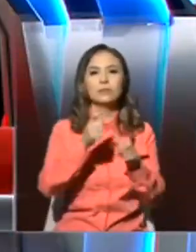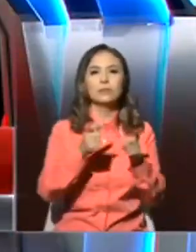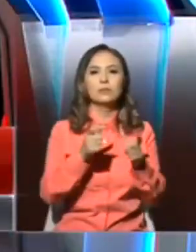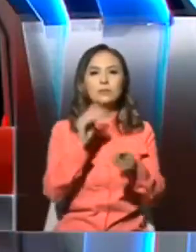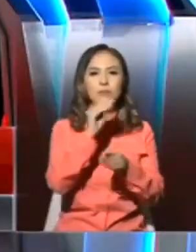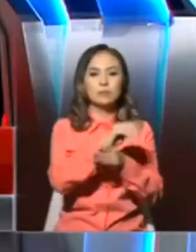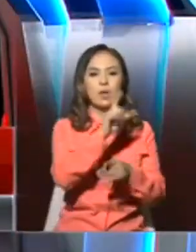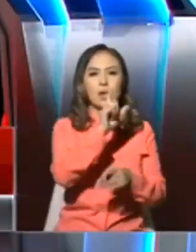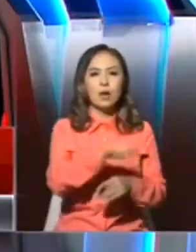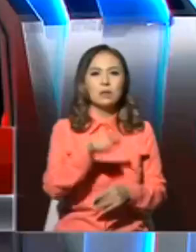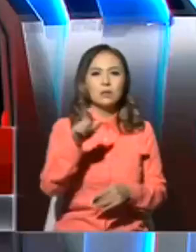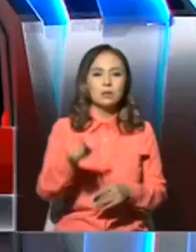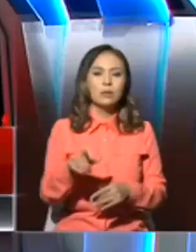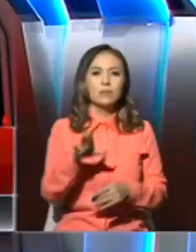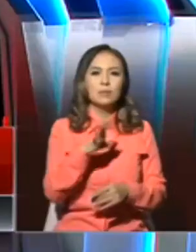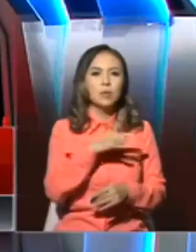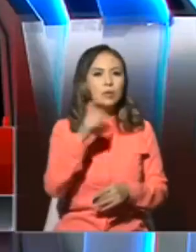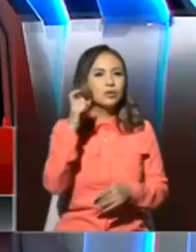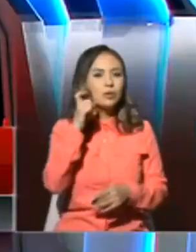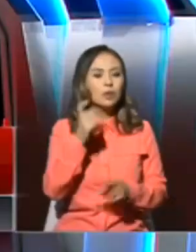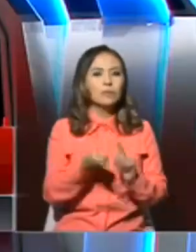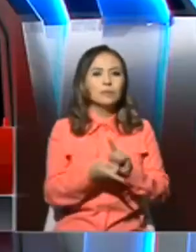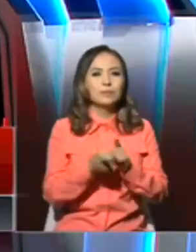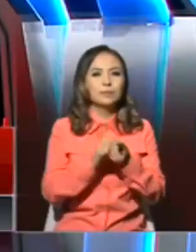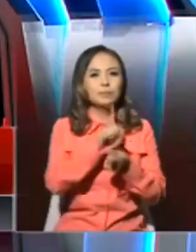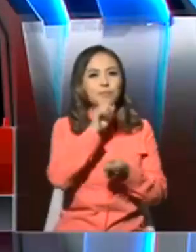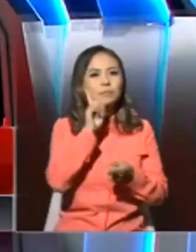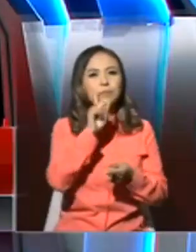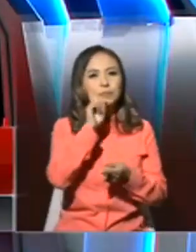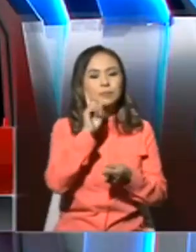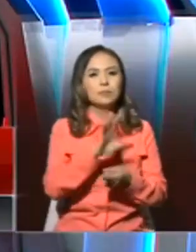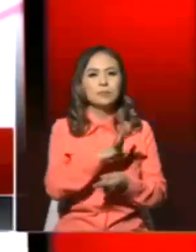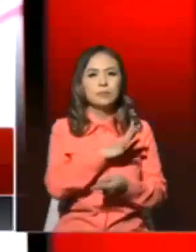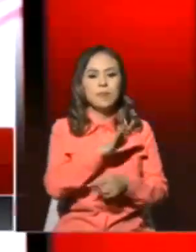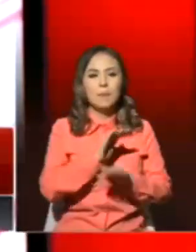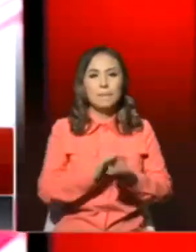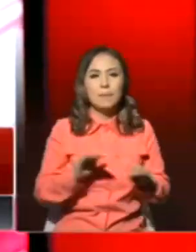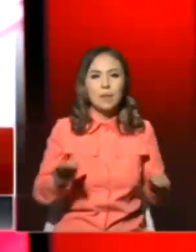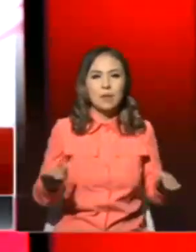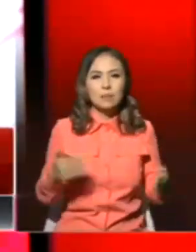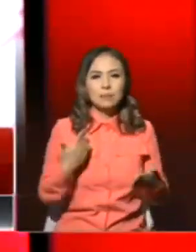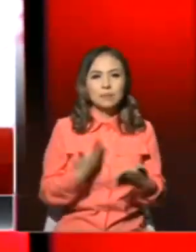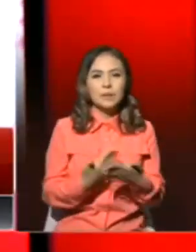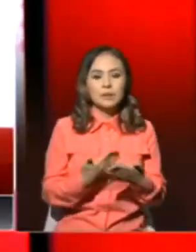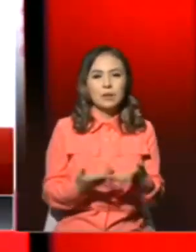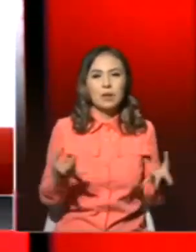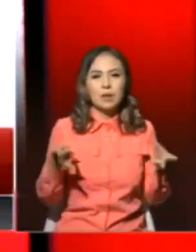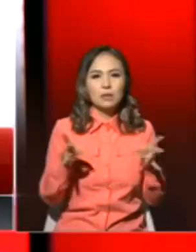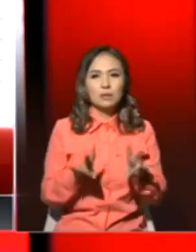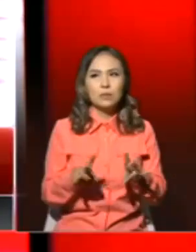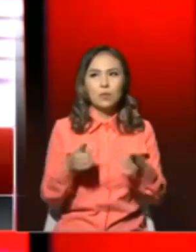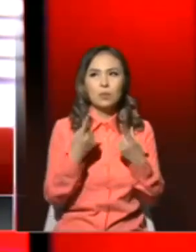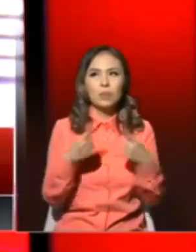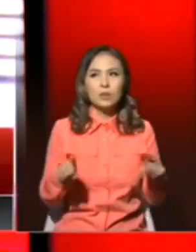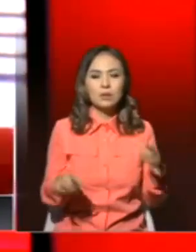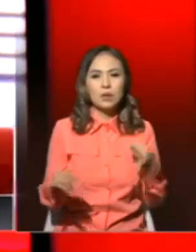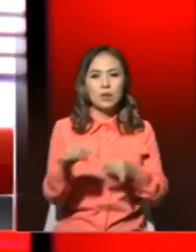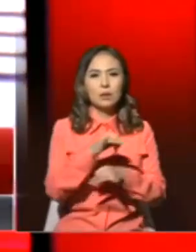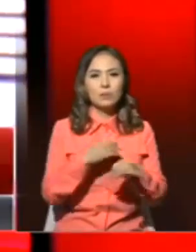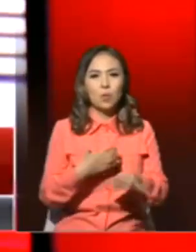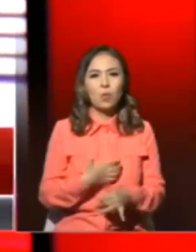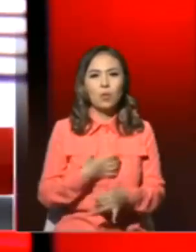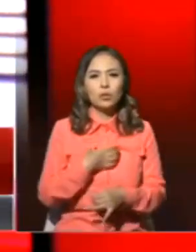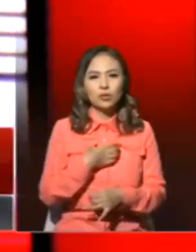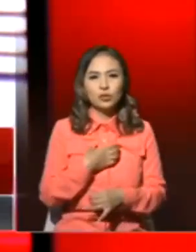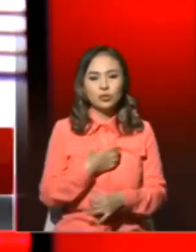жаңағы адамдардың жасы тым жасарып кетті. Біз мектеп жасындағы балаларымыз құрсауында қалып тұр. Ол басқа әңгіме. Ол қорқынышты әңгіме.